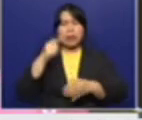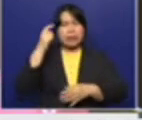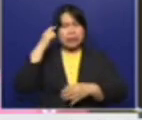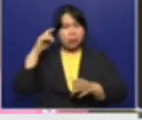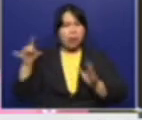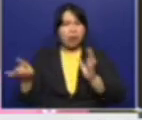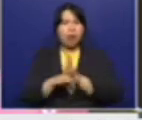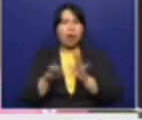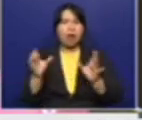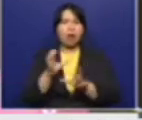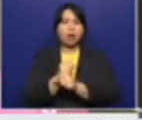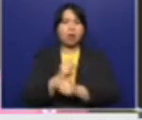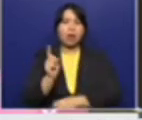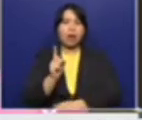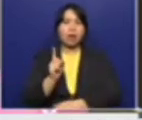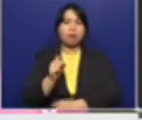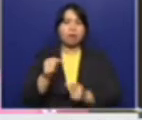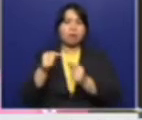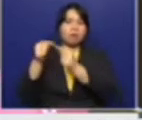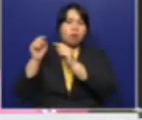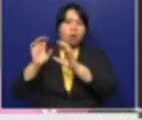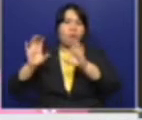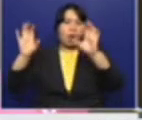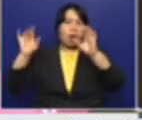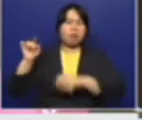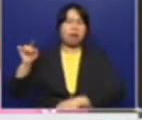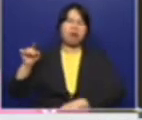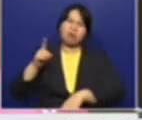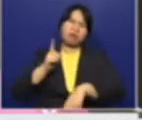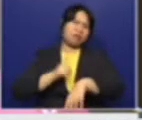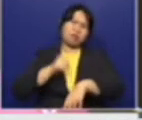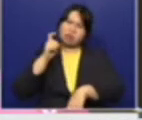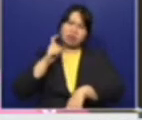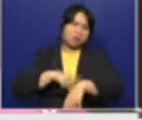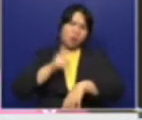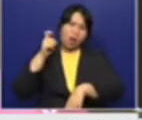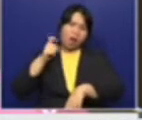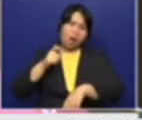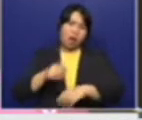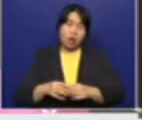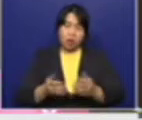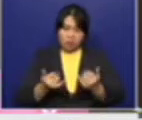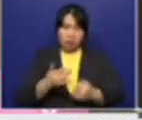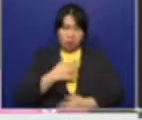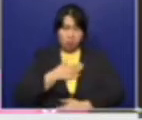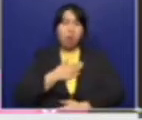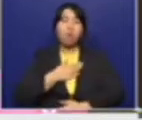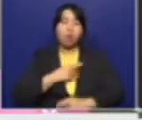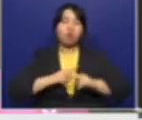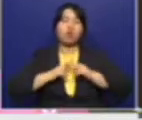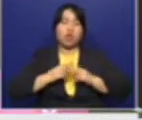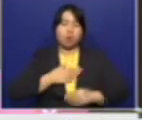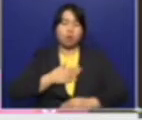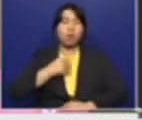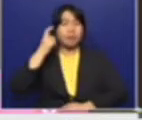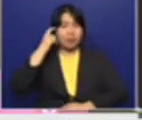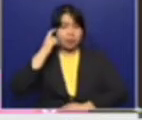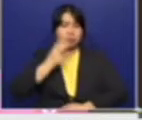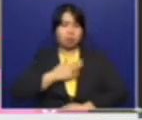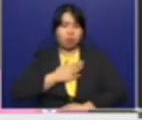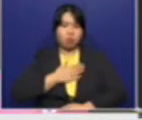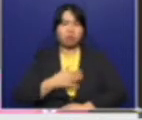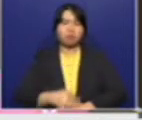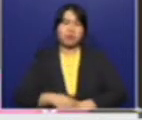นำไปสู่รัฐบาลมันเสียเวลากับการตั้งการประชุมนี่เป็นความคิดส่วนตัวนะครับไ